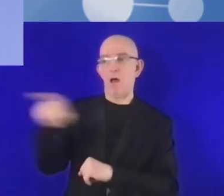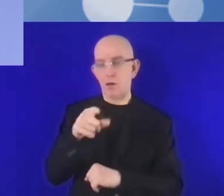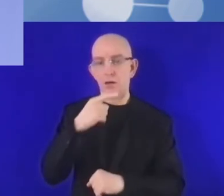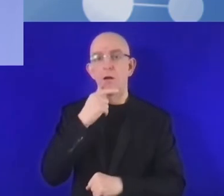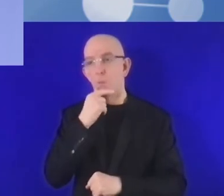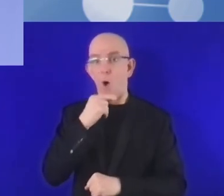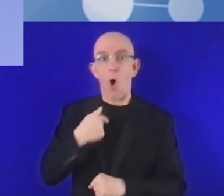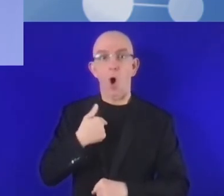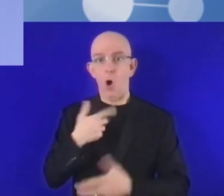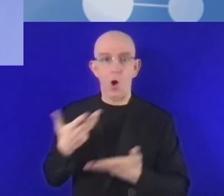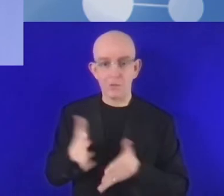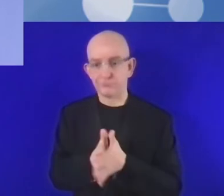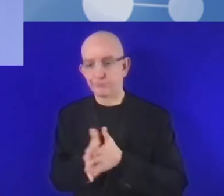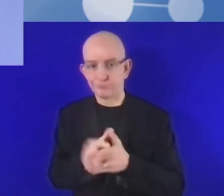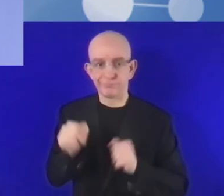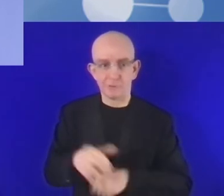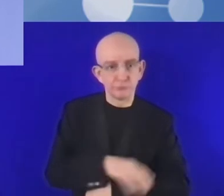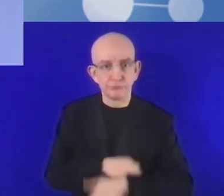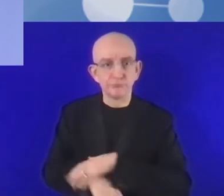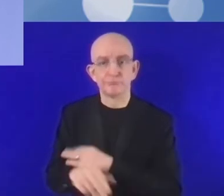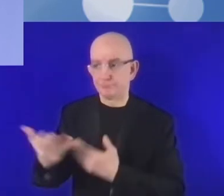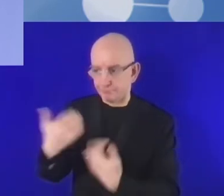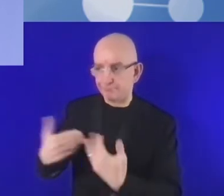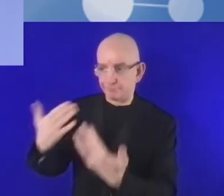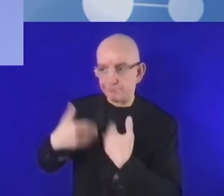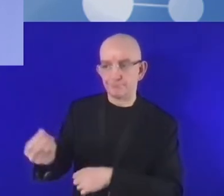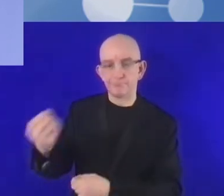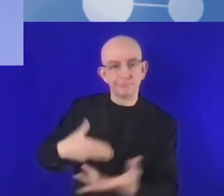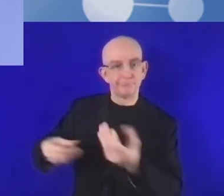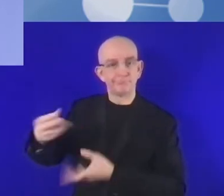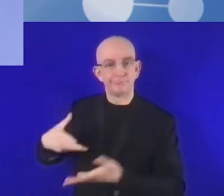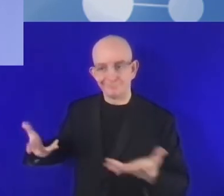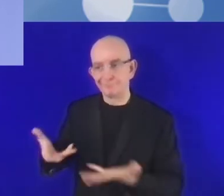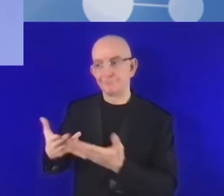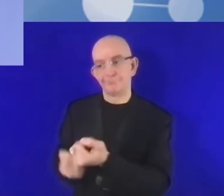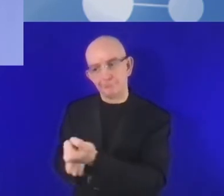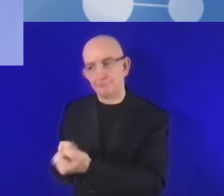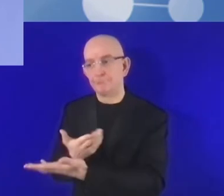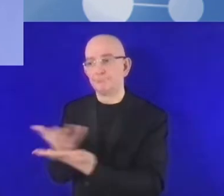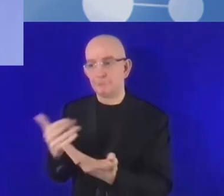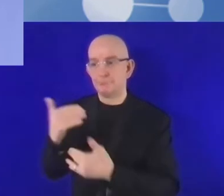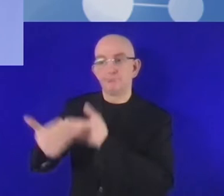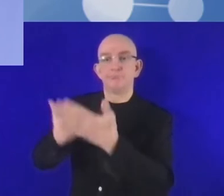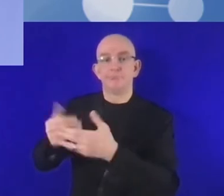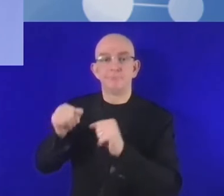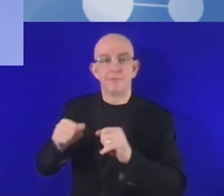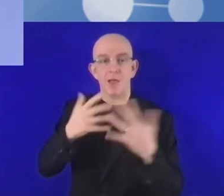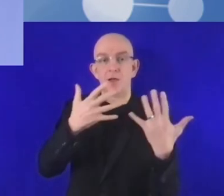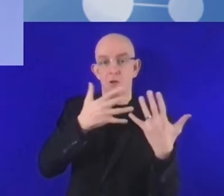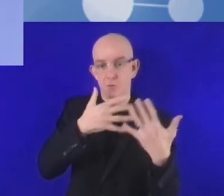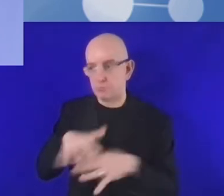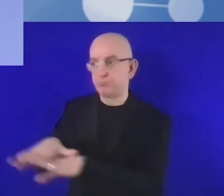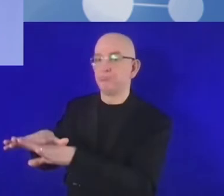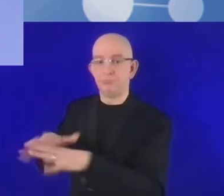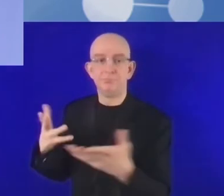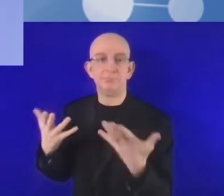些问题也是希望中小型企业和风险资金能够支持他们，让他们能实